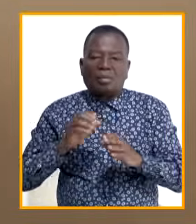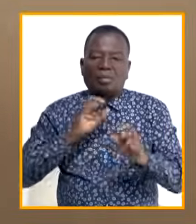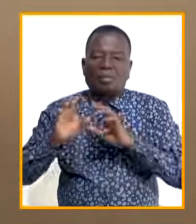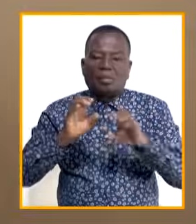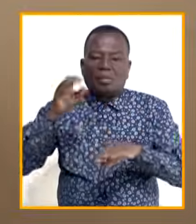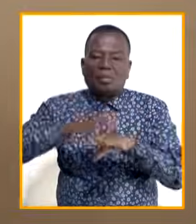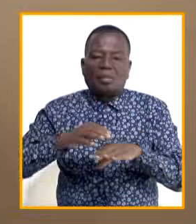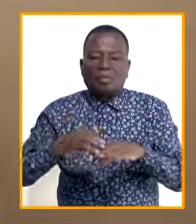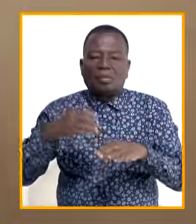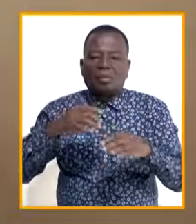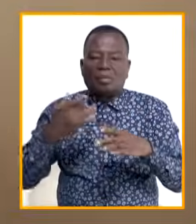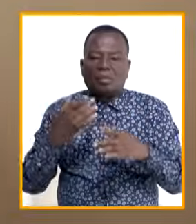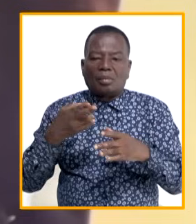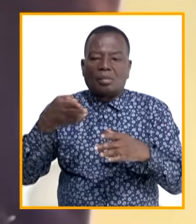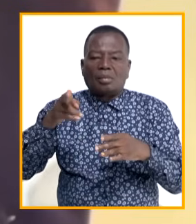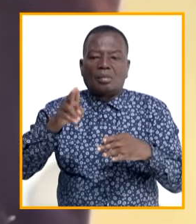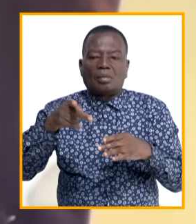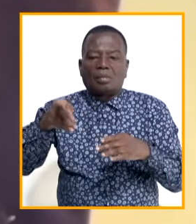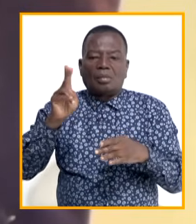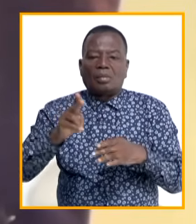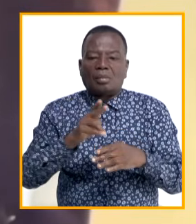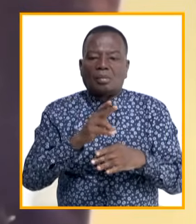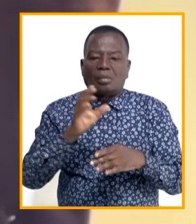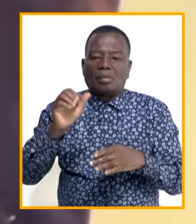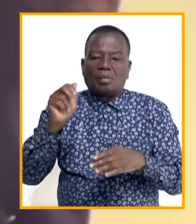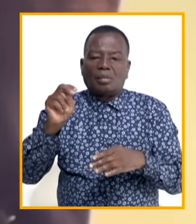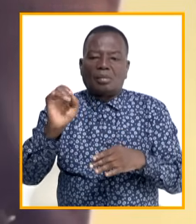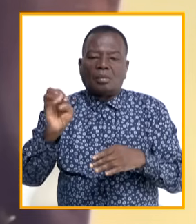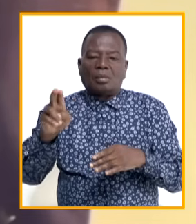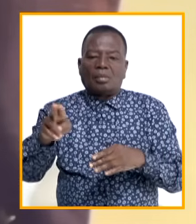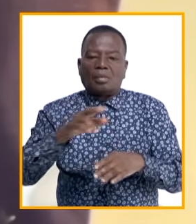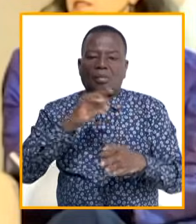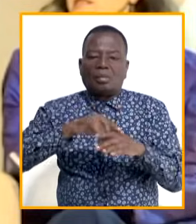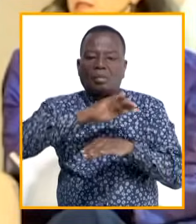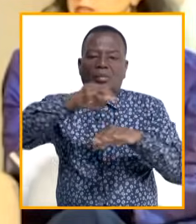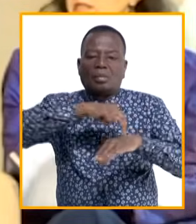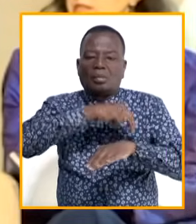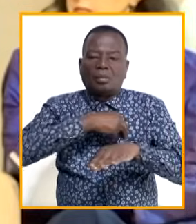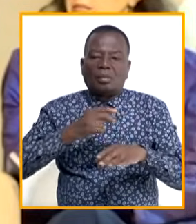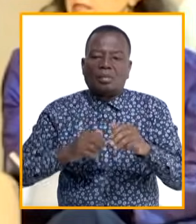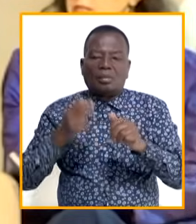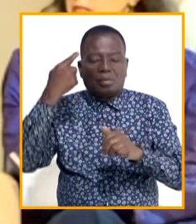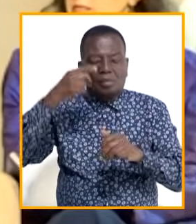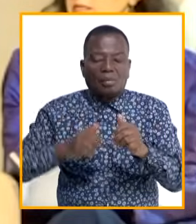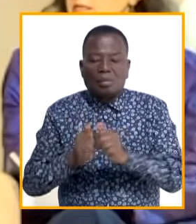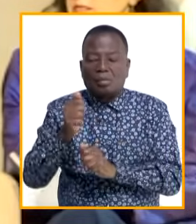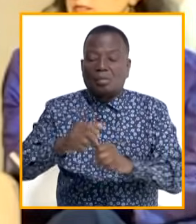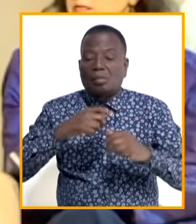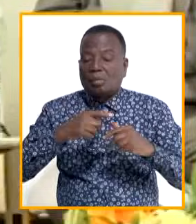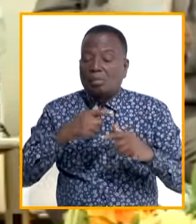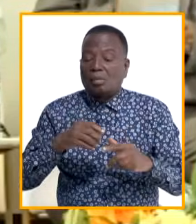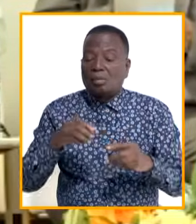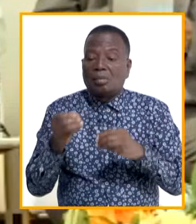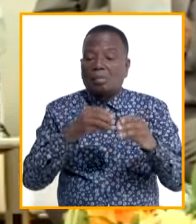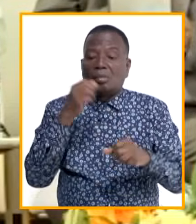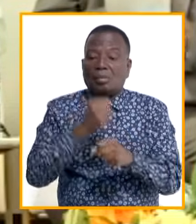communication sur les infections à HPV et le cancer du col de l'utérus à tous les niveaux. Pour plus d'efficacité dans la mise en œuvre du